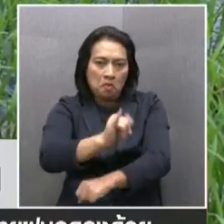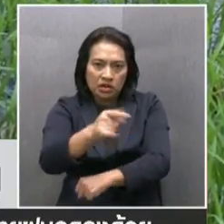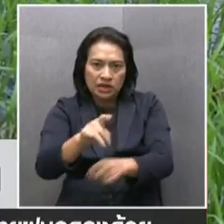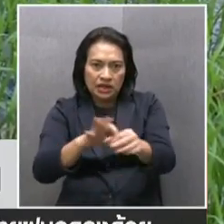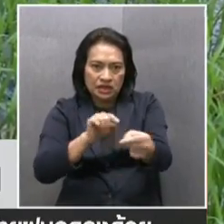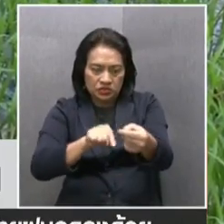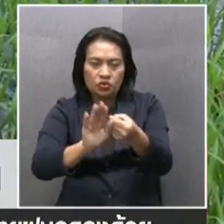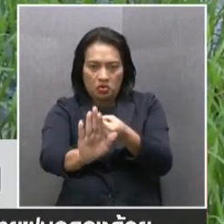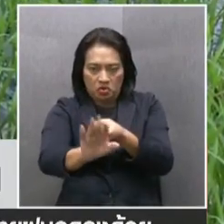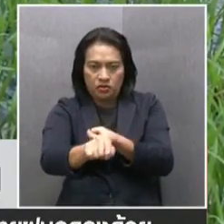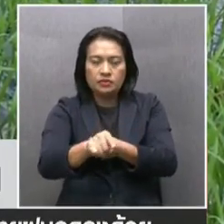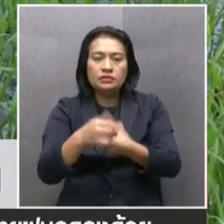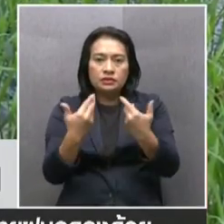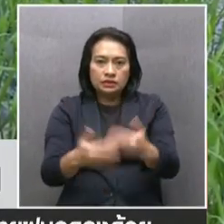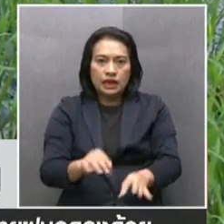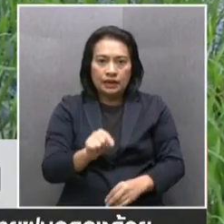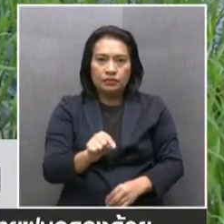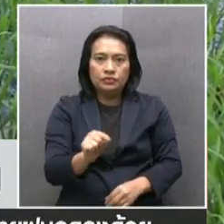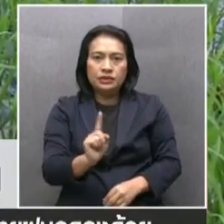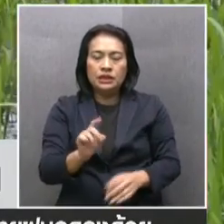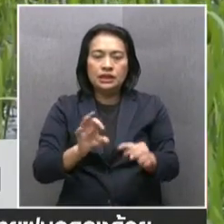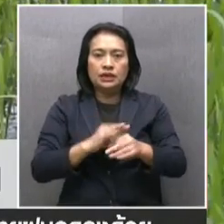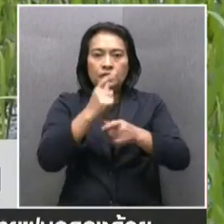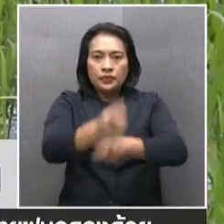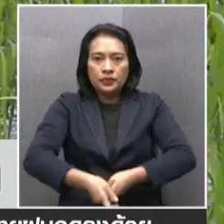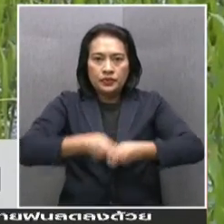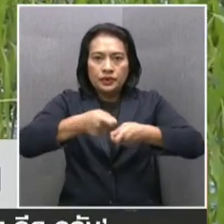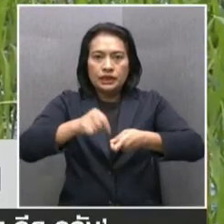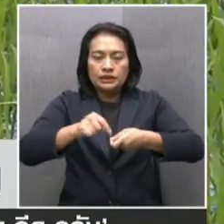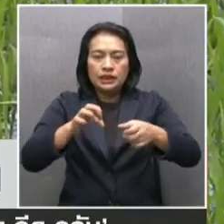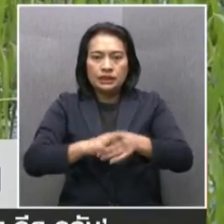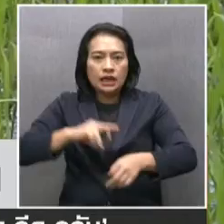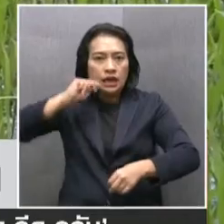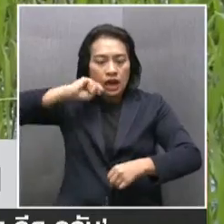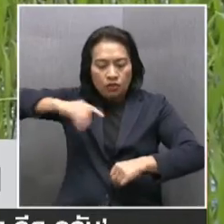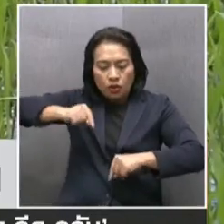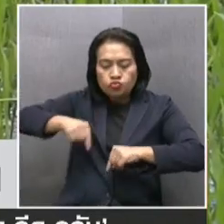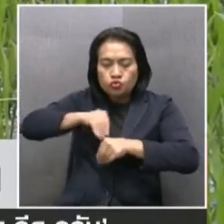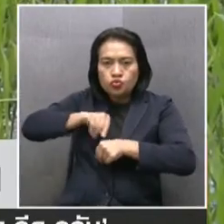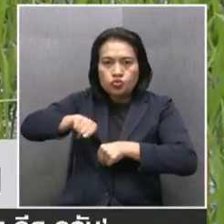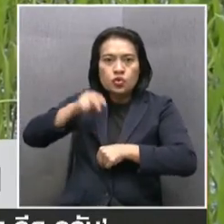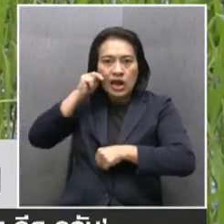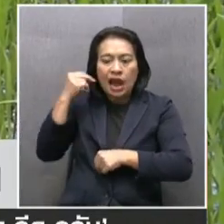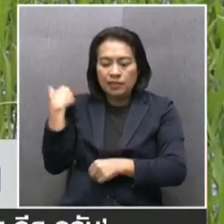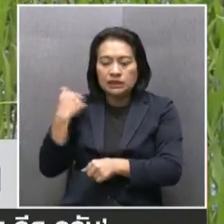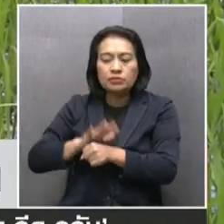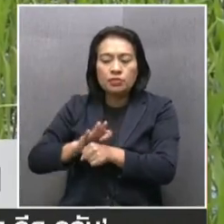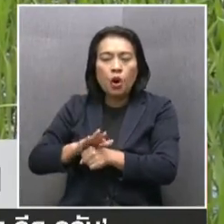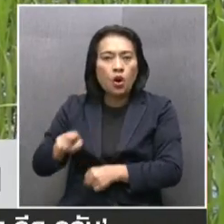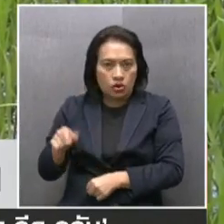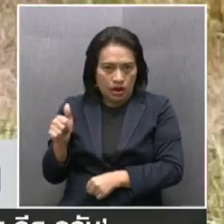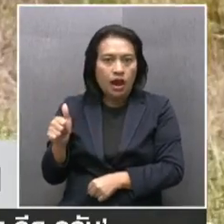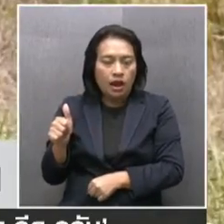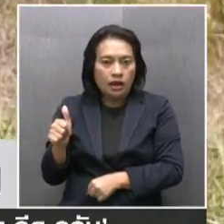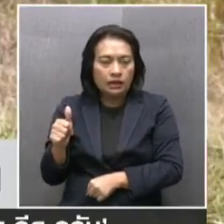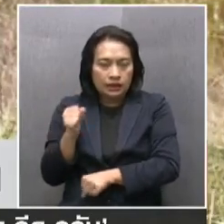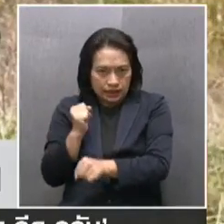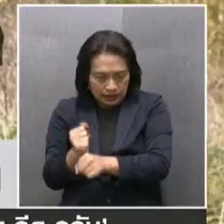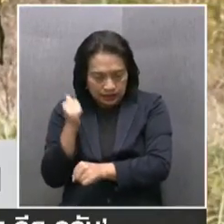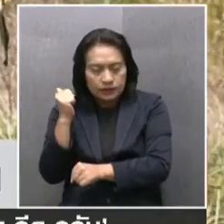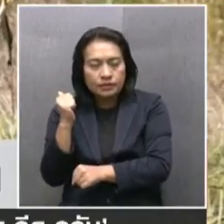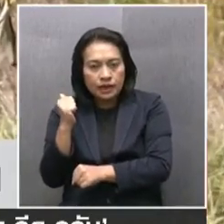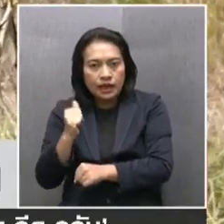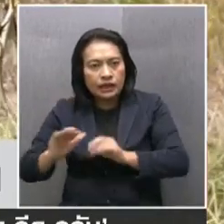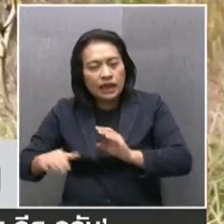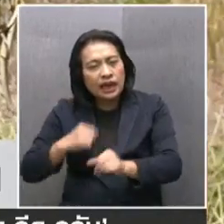เกี่ยวขณะที่พื้นที่การเกษตรในเขตชลประทานอาจมีน้ำเพียงพอสำหรับการทำการเพาะปลูกได้เพียง1